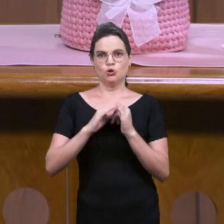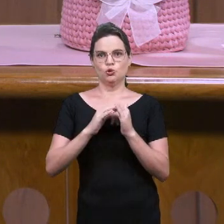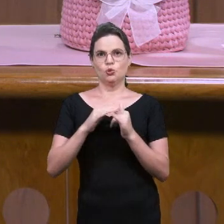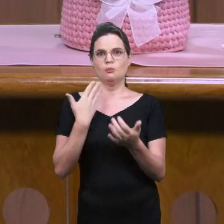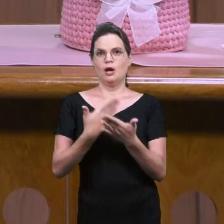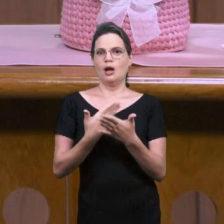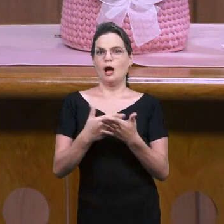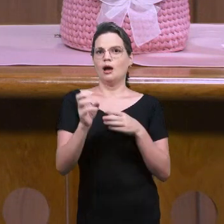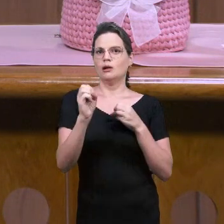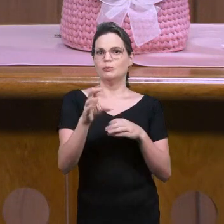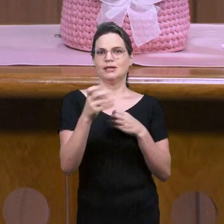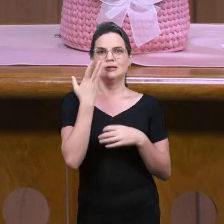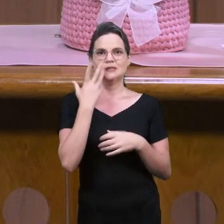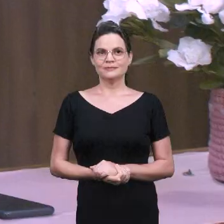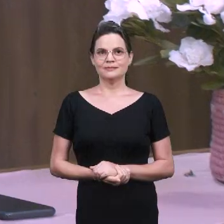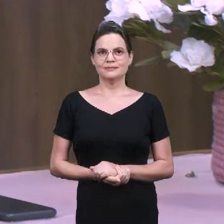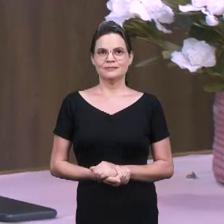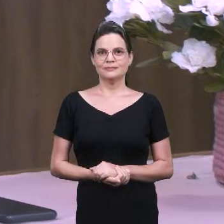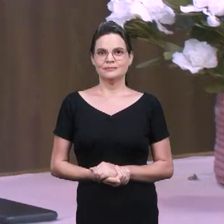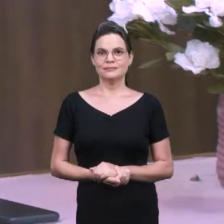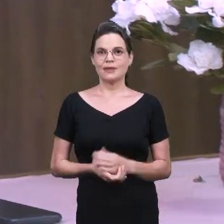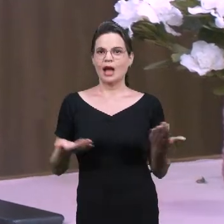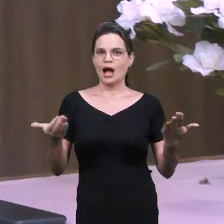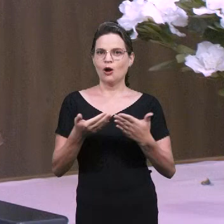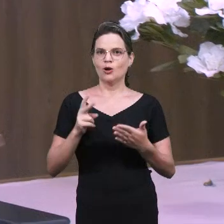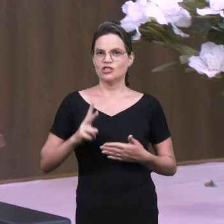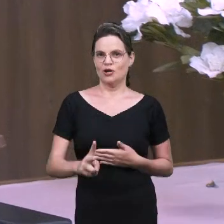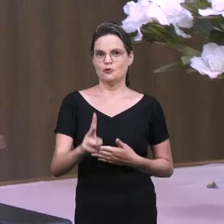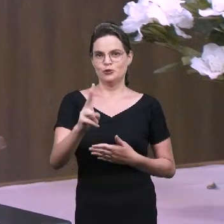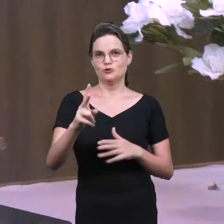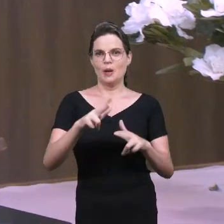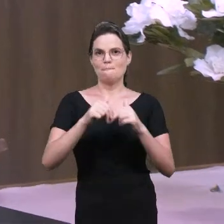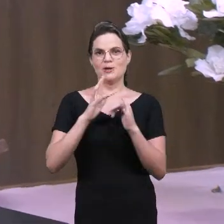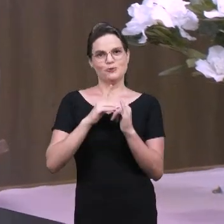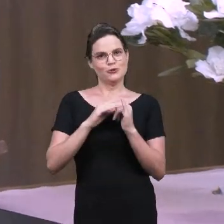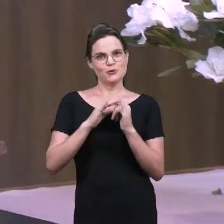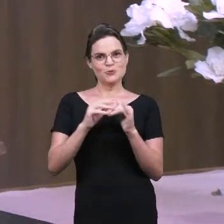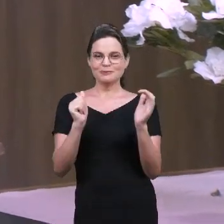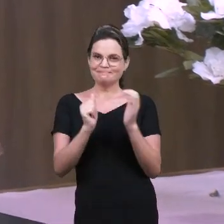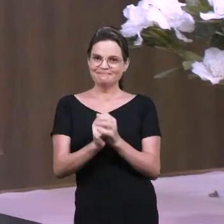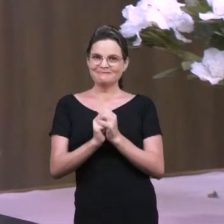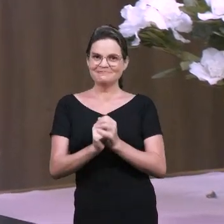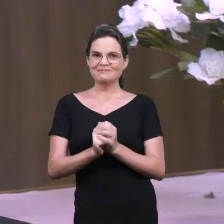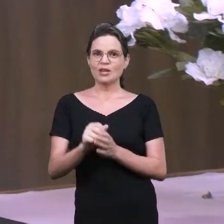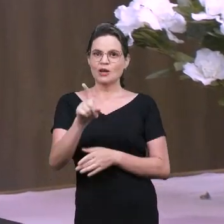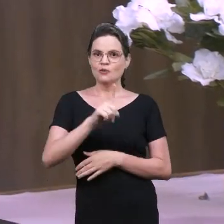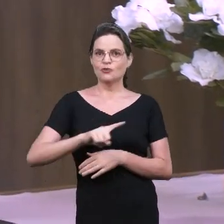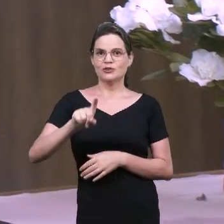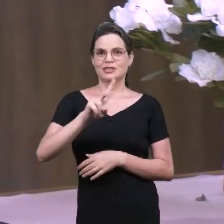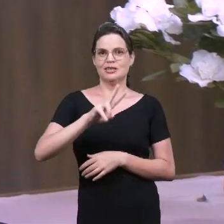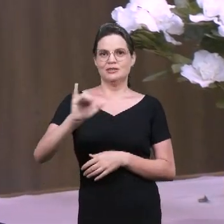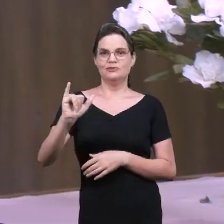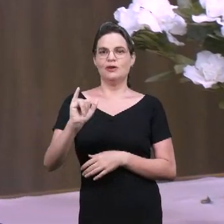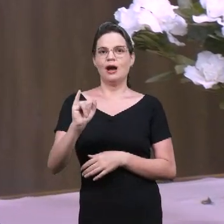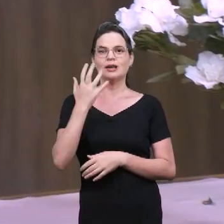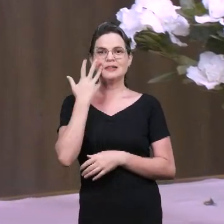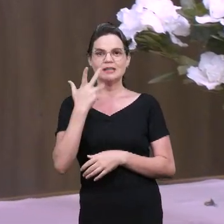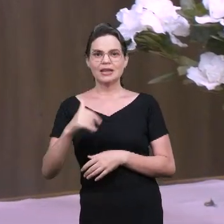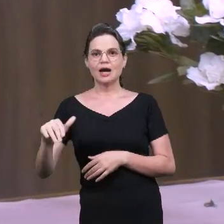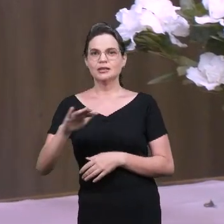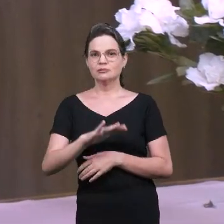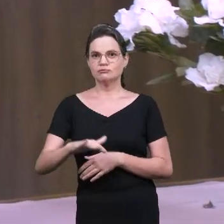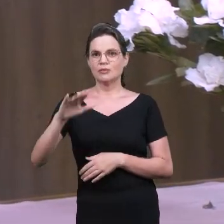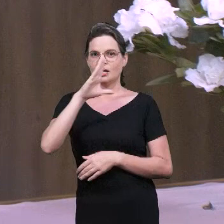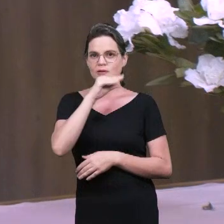Et nous continuons maintenant à travailler YouTube pour l'étude pour les intermédiaires et adolescents. Continuons ici par YouTube et les frères